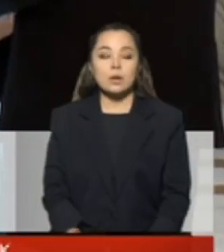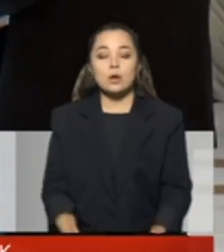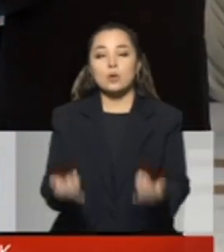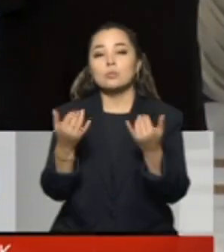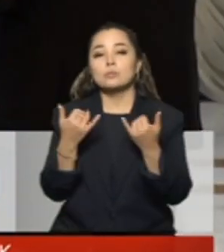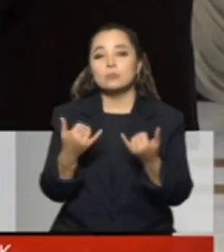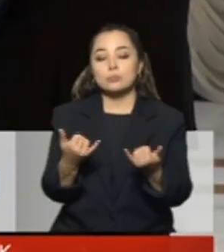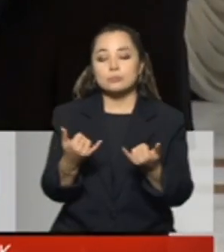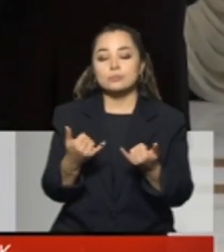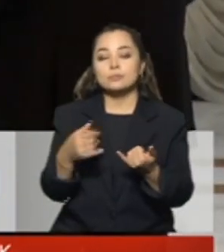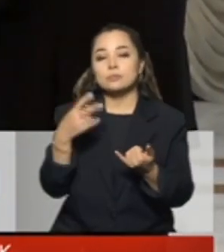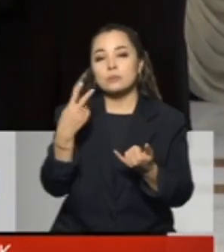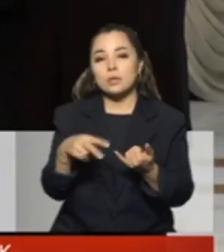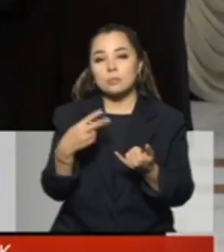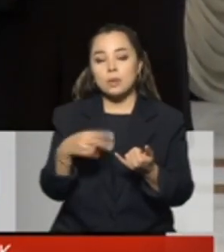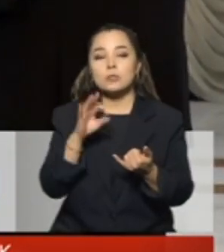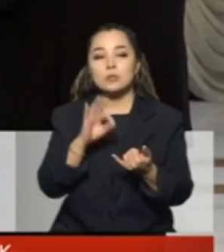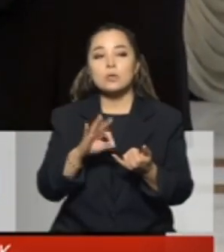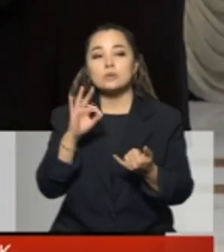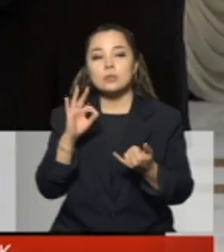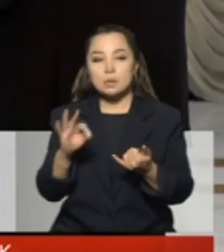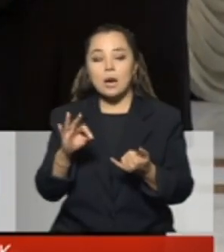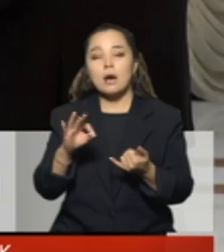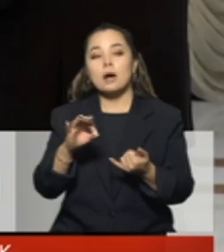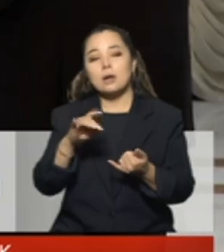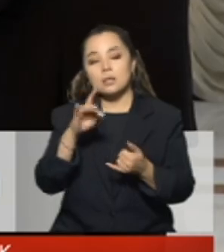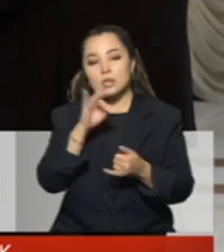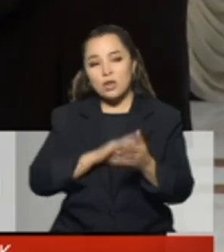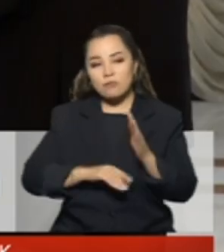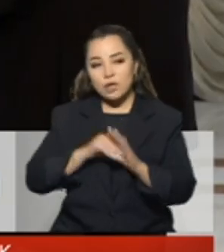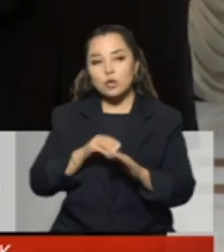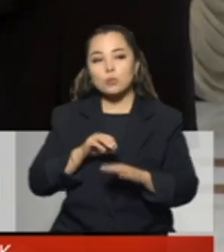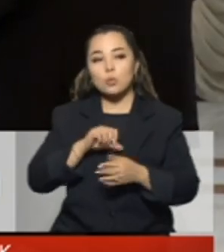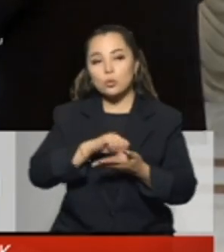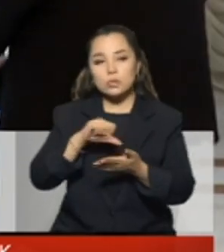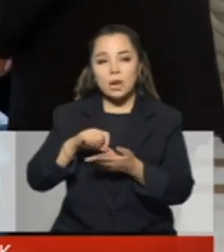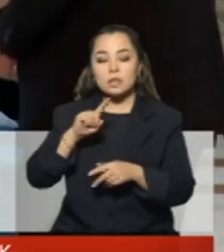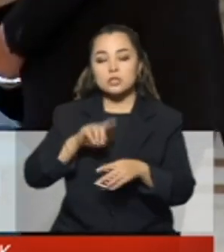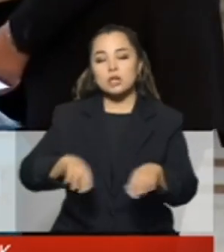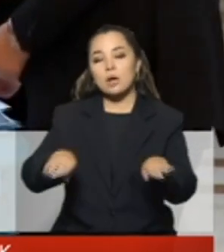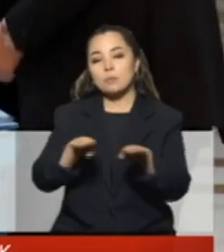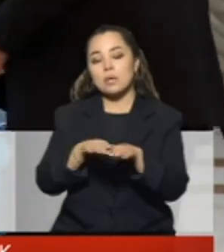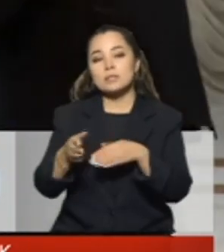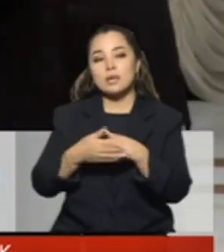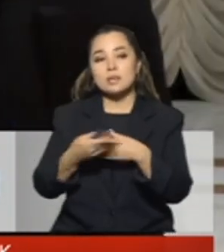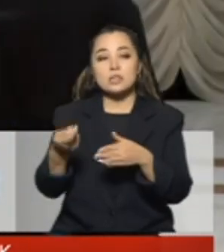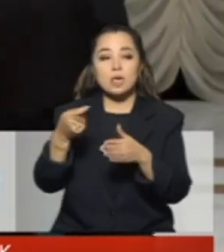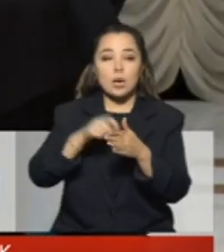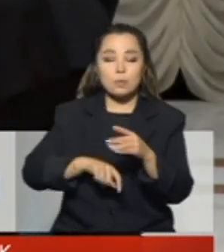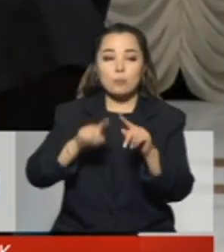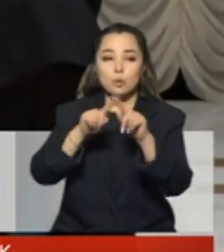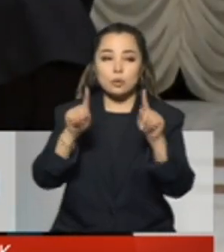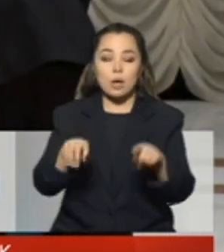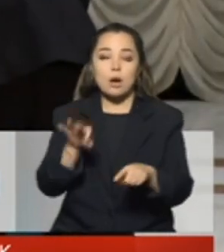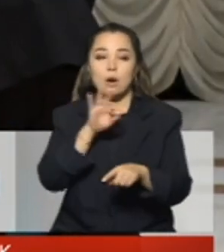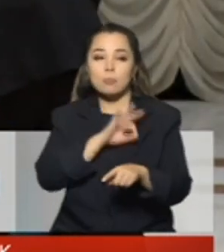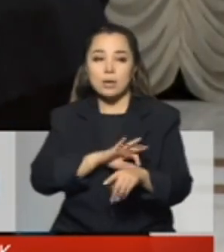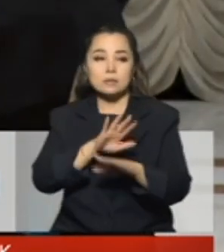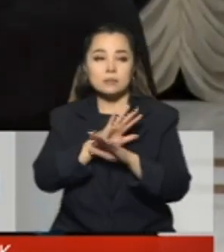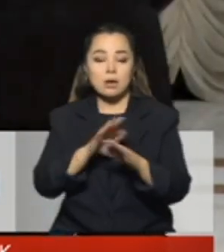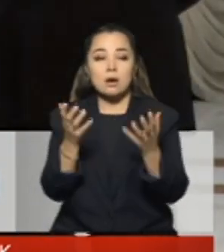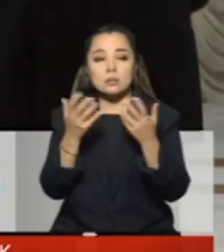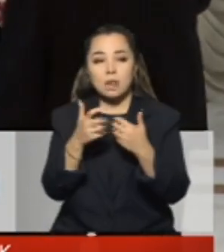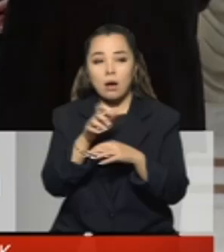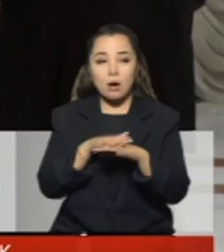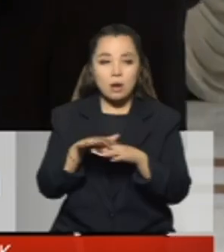Сегодня в 20:00. Сағат 20:00-де референдум учаскесінің есігі жабылды. Алдымен пайдаланылмаған бюллетендер саналады. Сосын барып